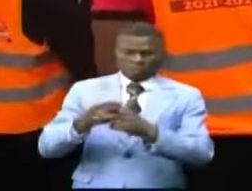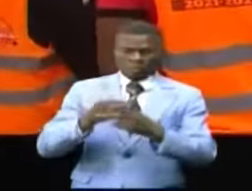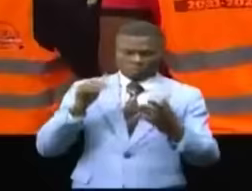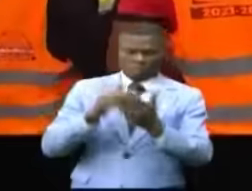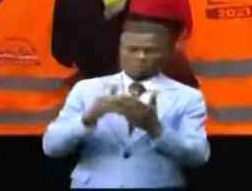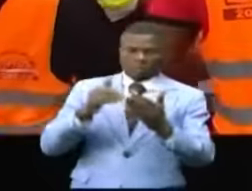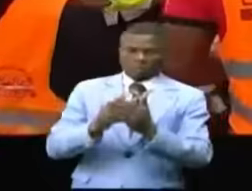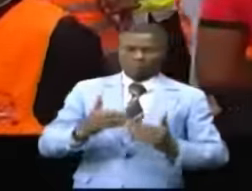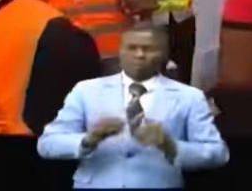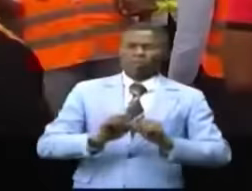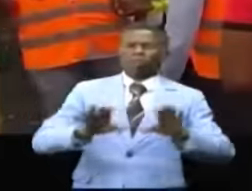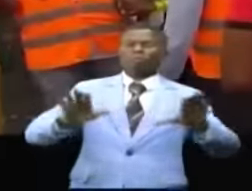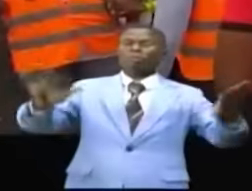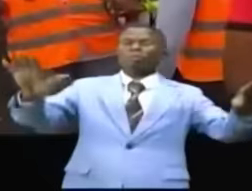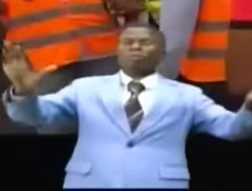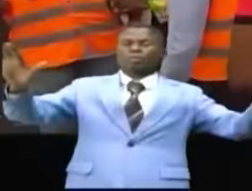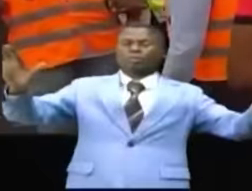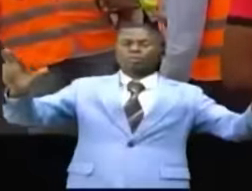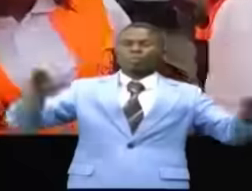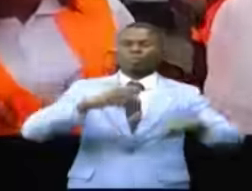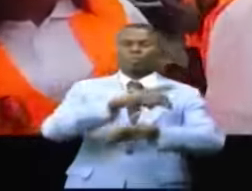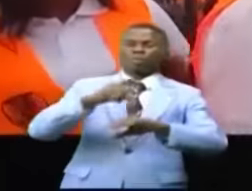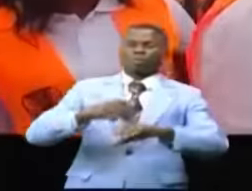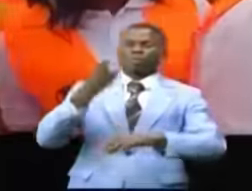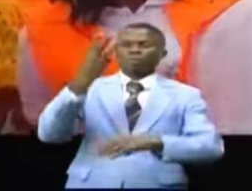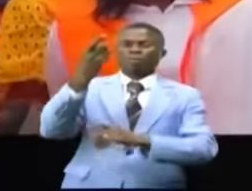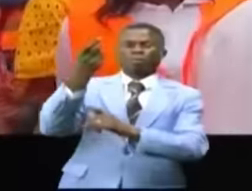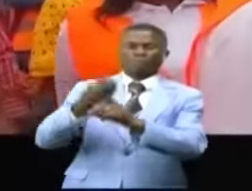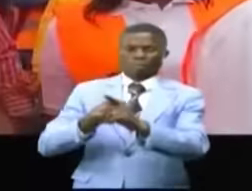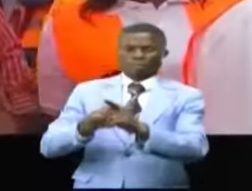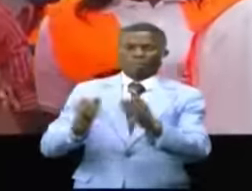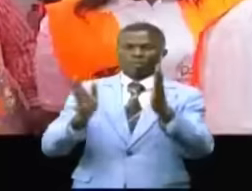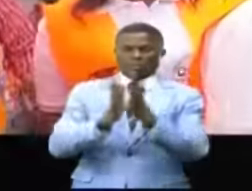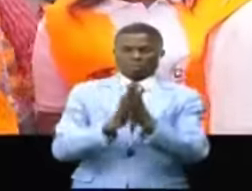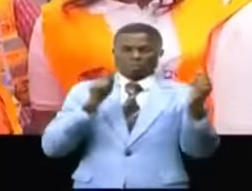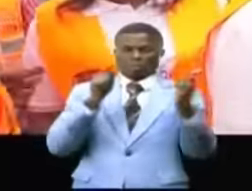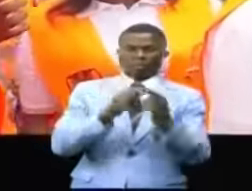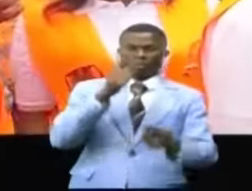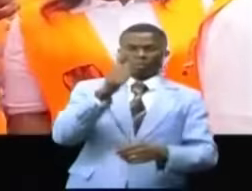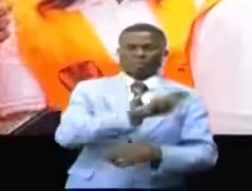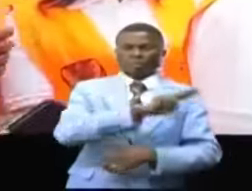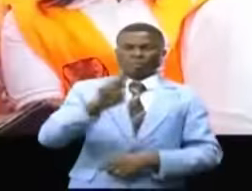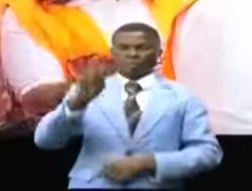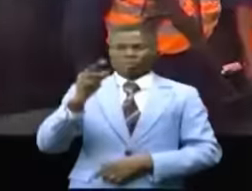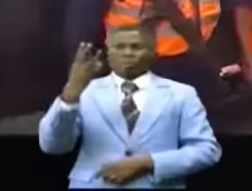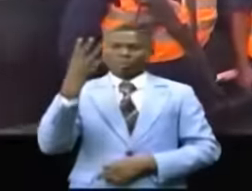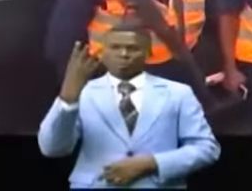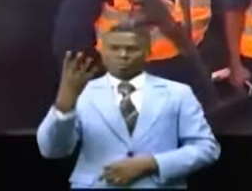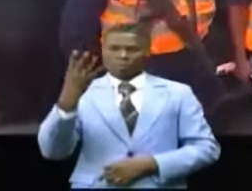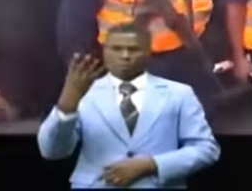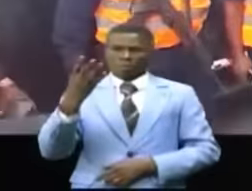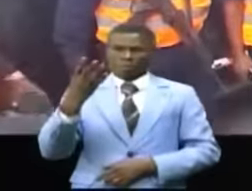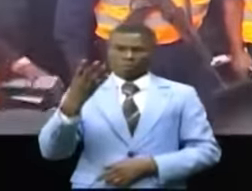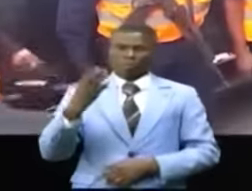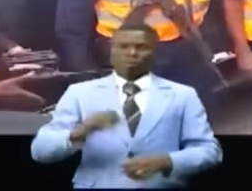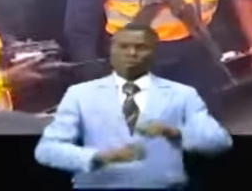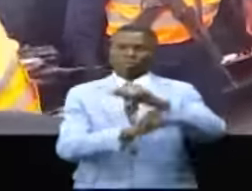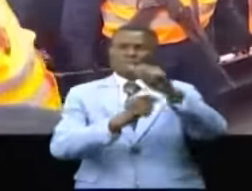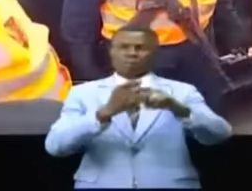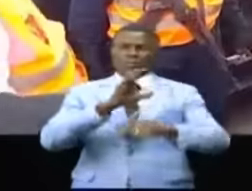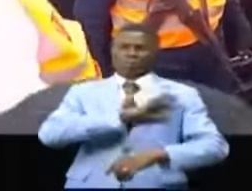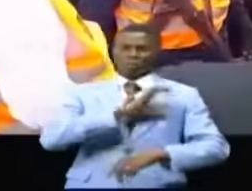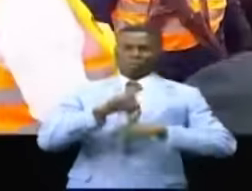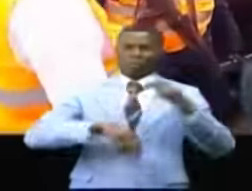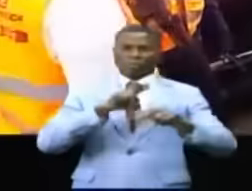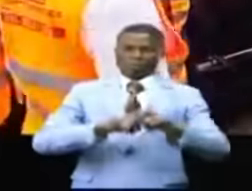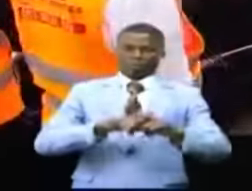va s'étendre sur une période de 3 mois, soit d'octobre à janvier 2024, bénéficie de l'appui de la police